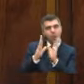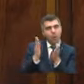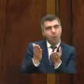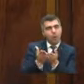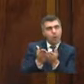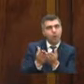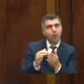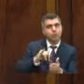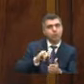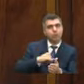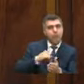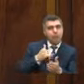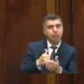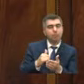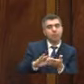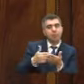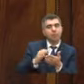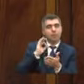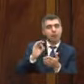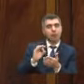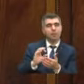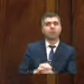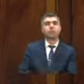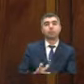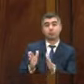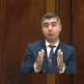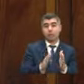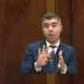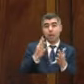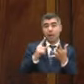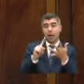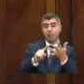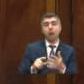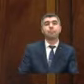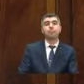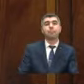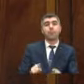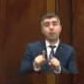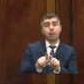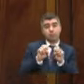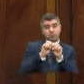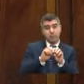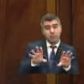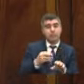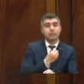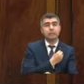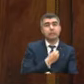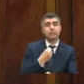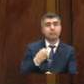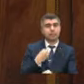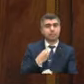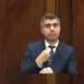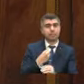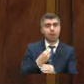بالنسبة للشباب المنتمين للقطاع غير المهيكل. رابعاً، تحسين وتعميل الخدمات الصحية وضمان